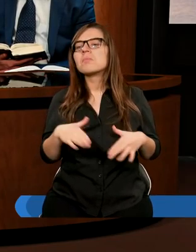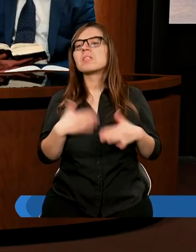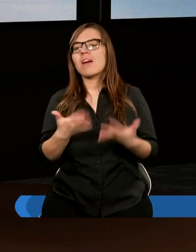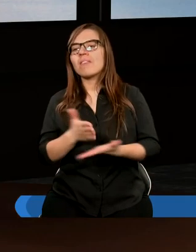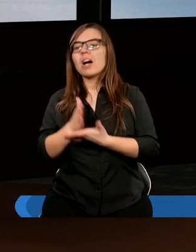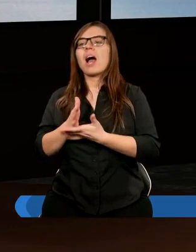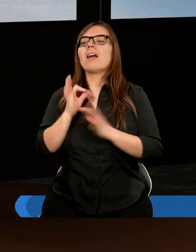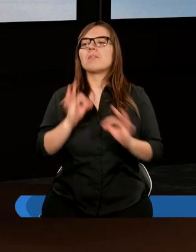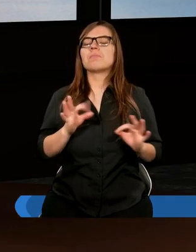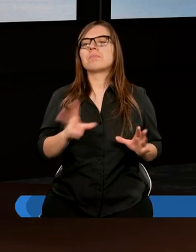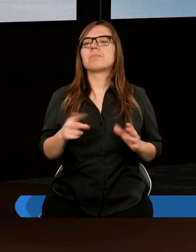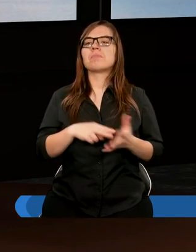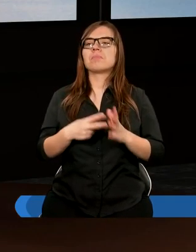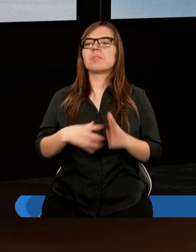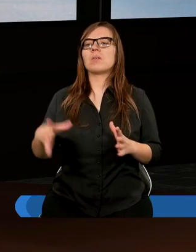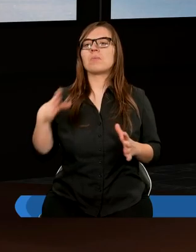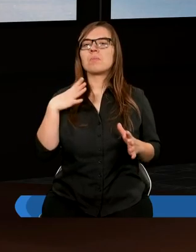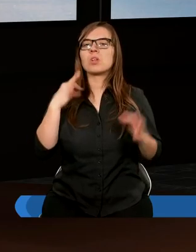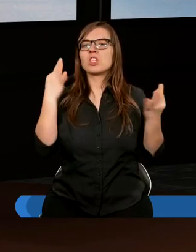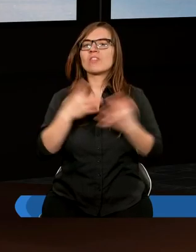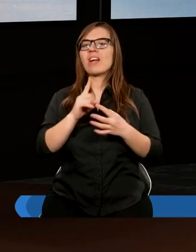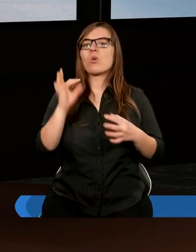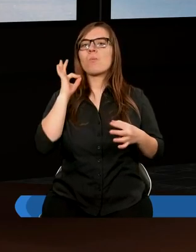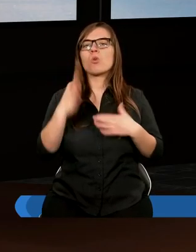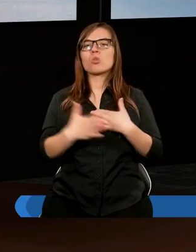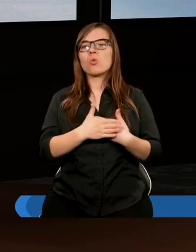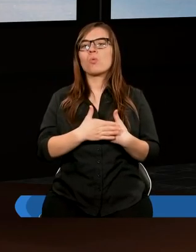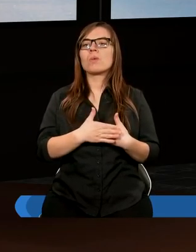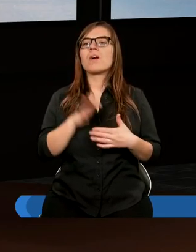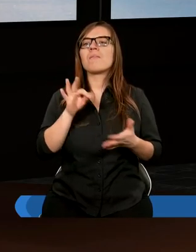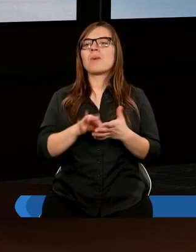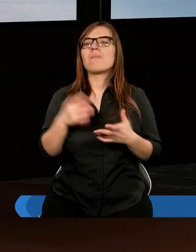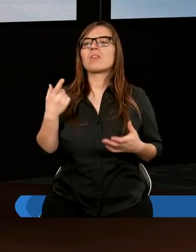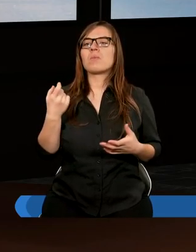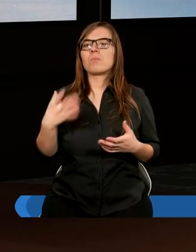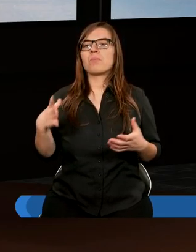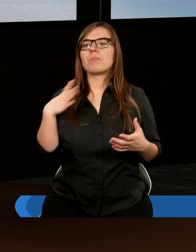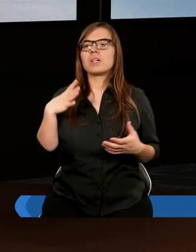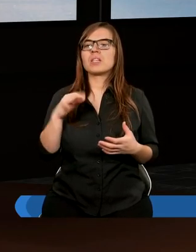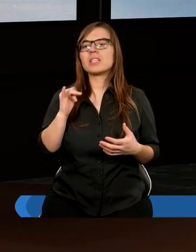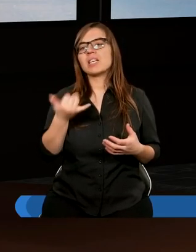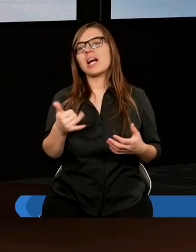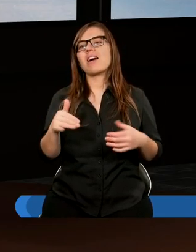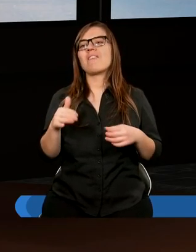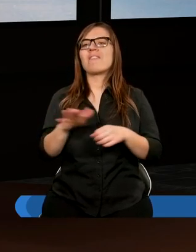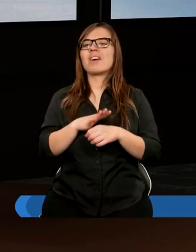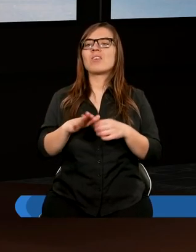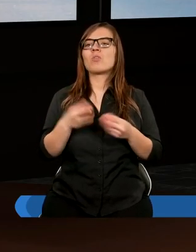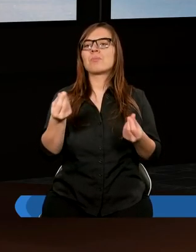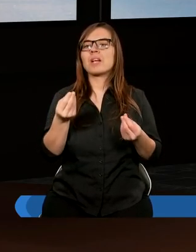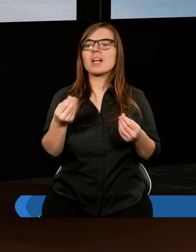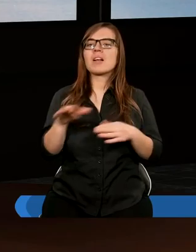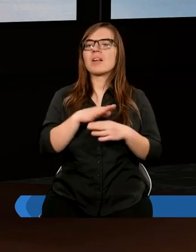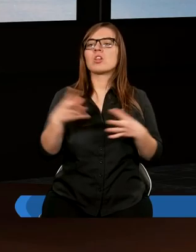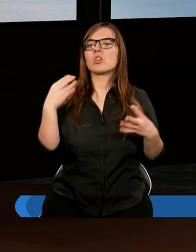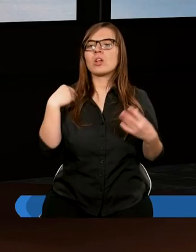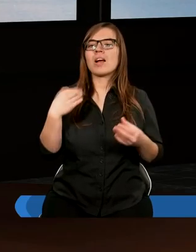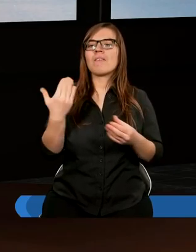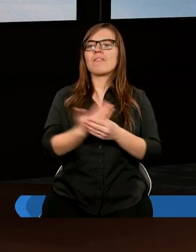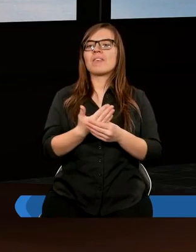sobie radę. Byłam świeżo po ślubie i w pewnym momencie były jakieś wyrównania pensji i dostałam w